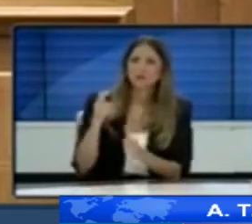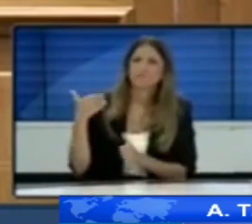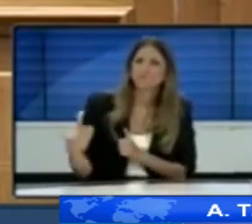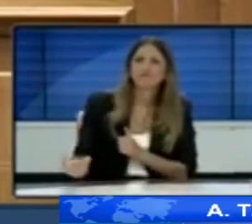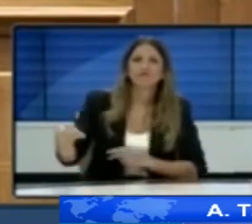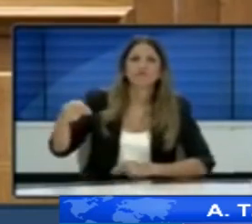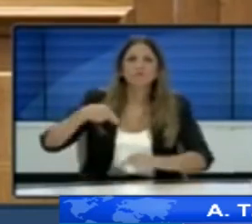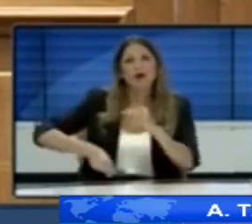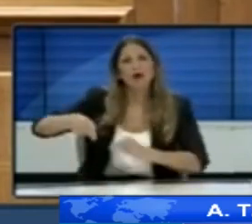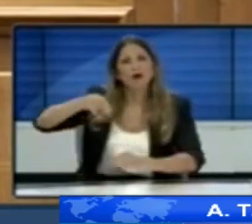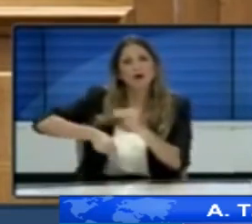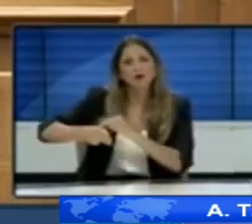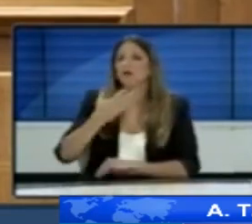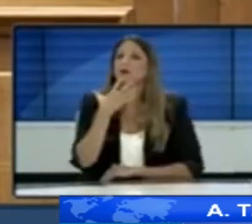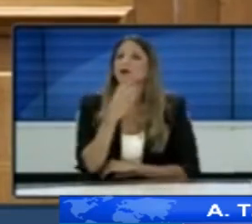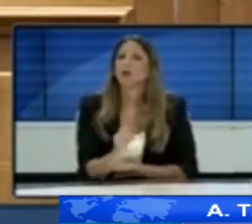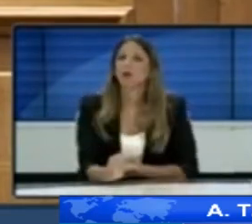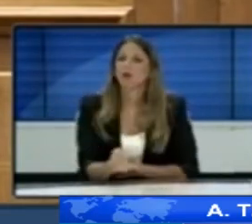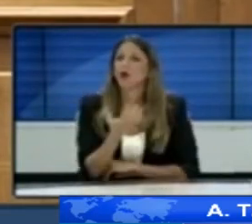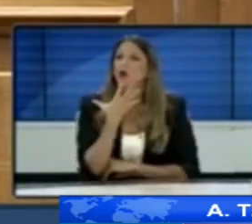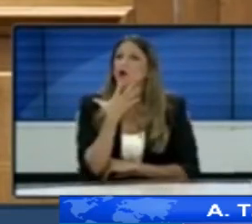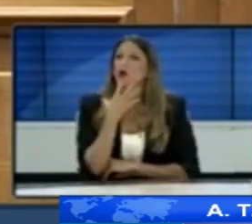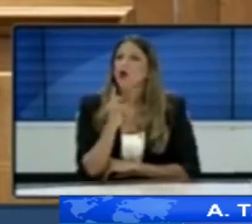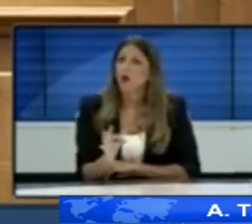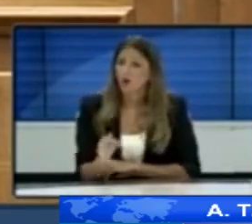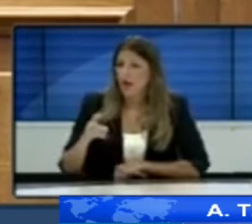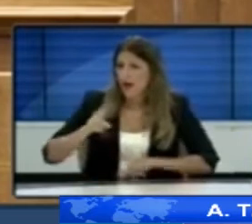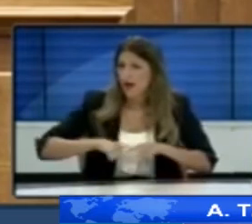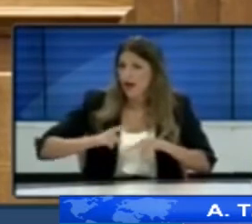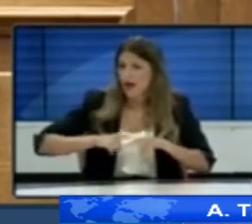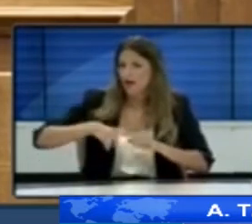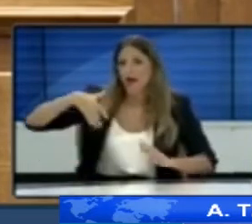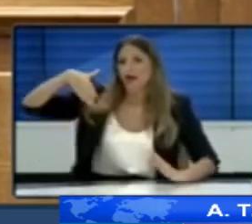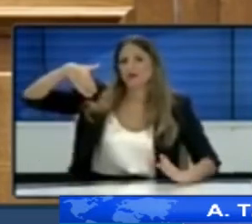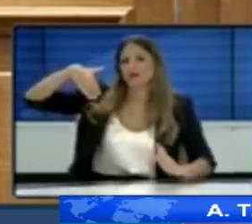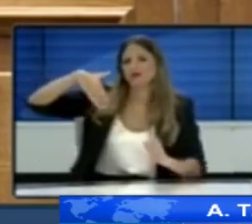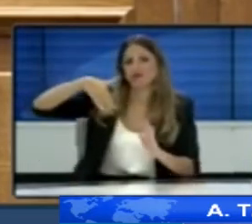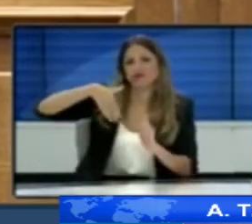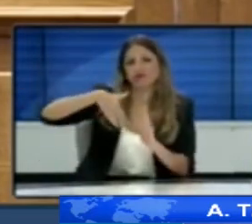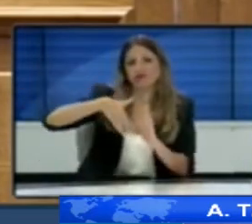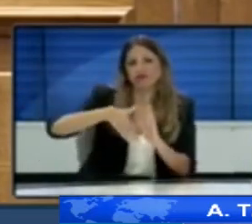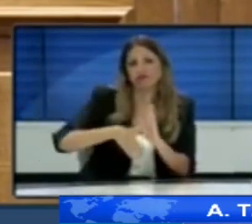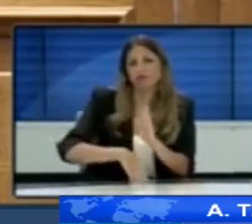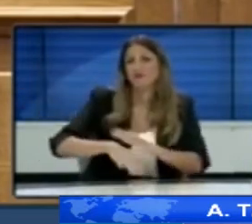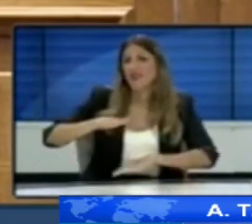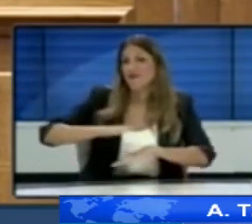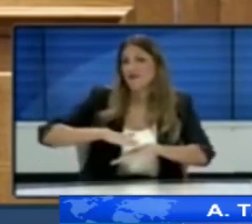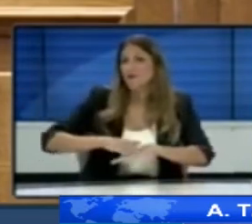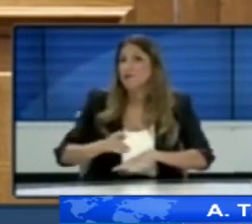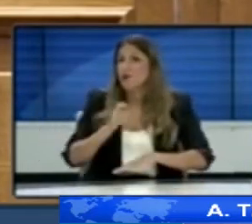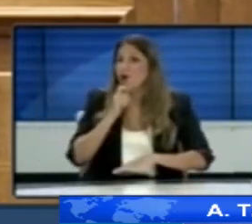Και τις ζητάμε γιατί η χώρα οδηγείται σε βαθύ αδιέξοδο από τις πολιτικές σας. Γιατί